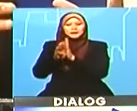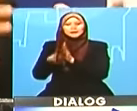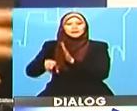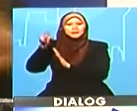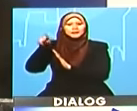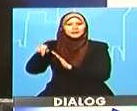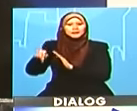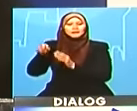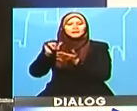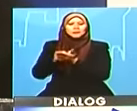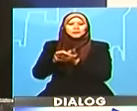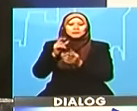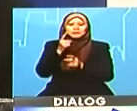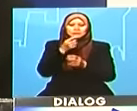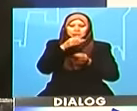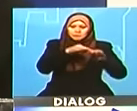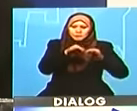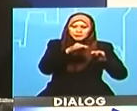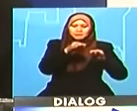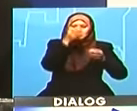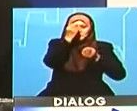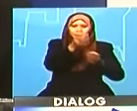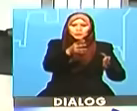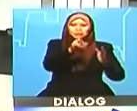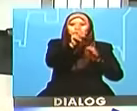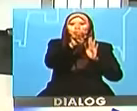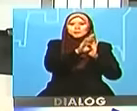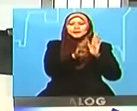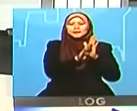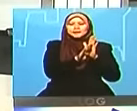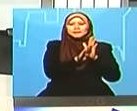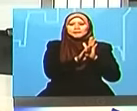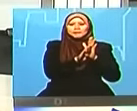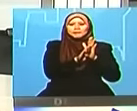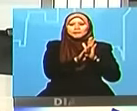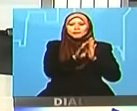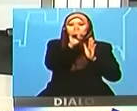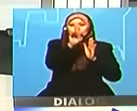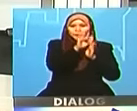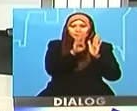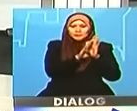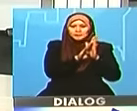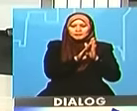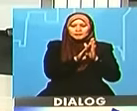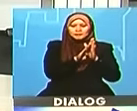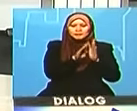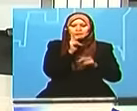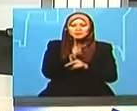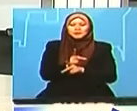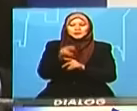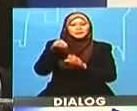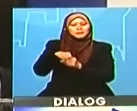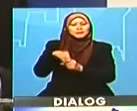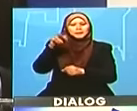buat pembetulan parlimen. Okay. Itu. 1 bilion itu. 1 bilion itu. Okay. 1 bilion ni kita kata diletak dalam BSI.